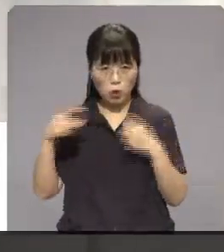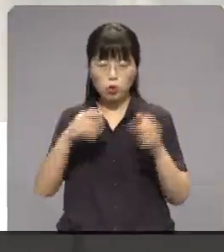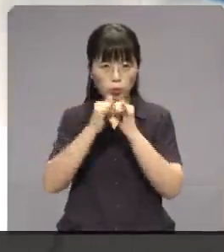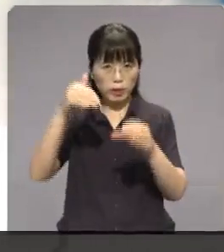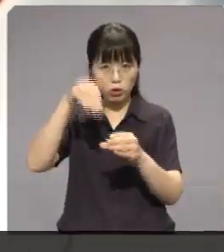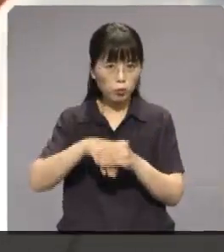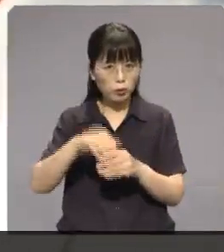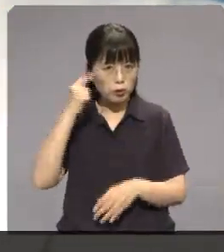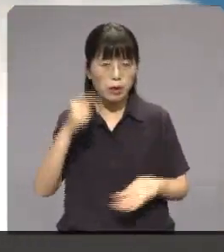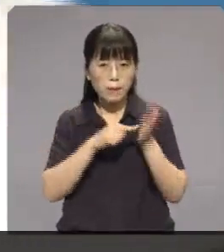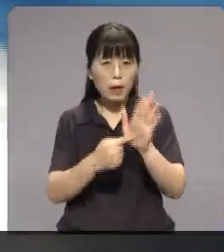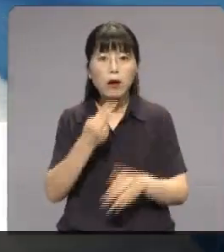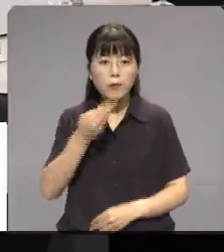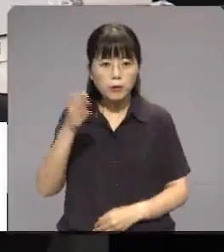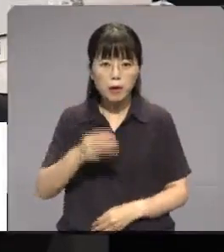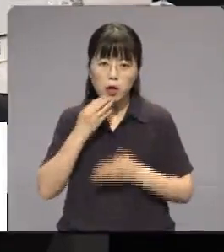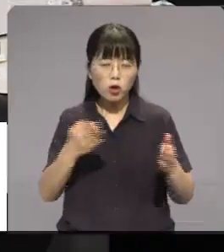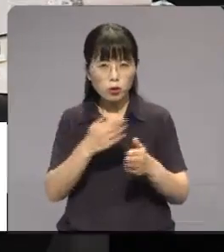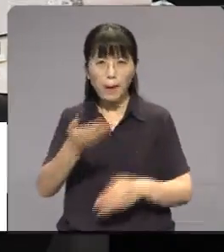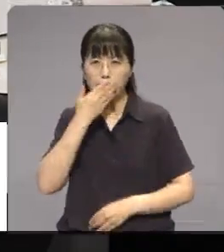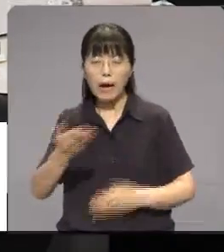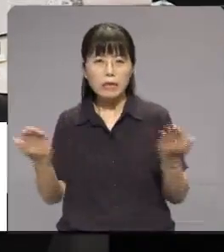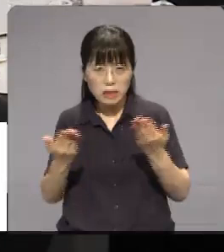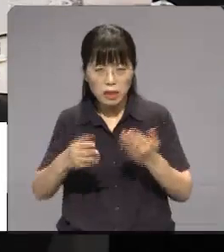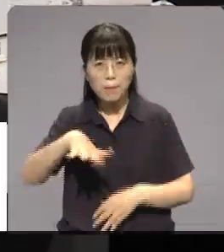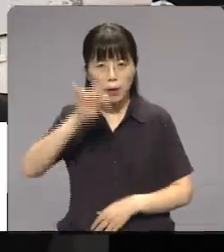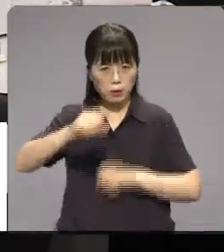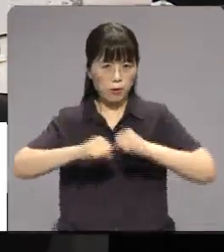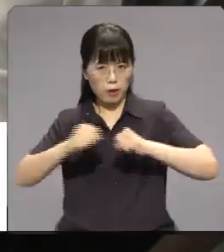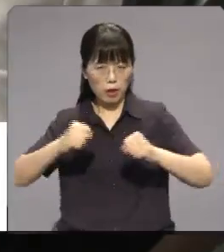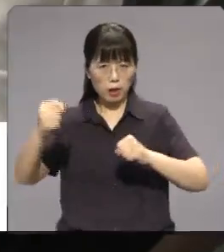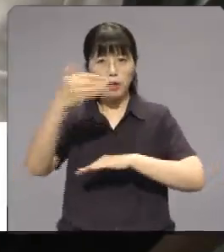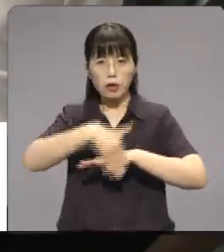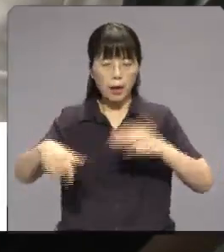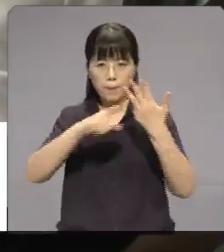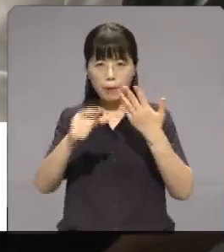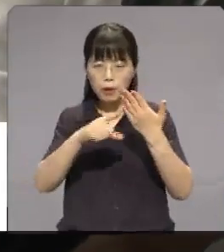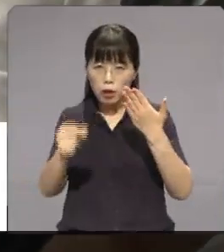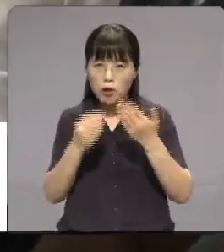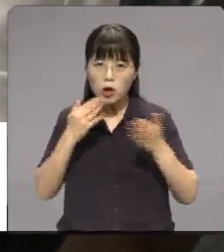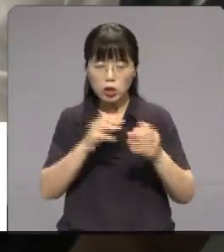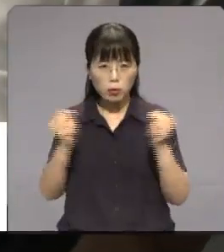주민투표 의사를 밝히지 않으면 경기도가 할 수 있는 것부터 하겠다며 다음 달 경기